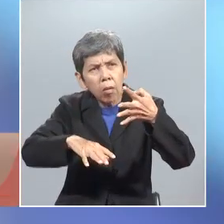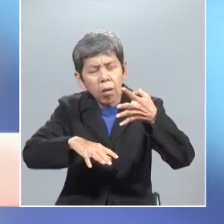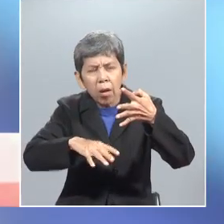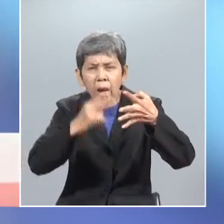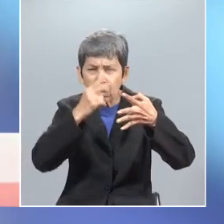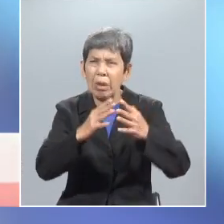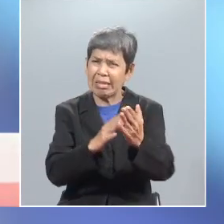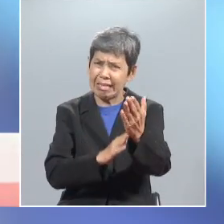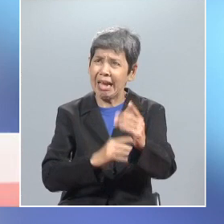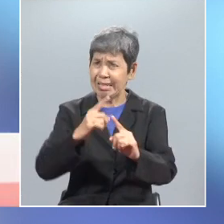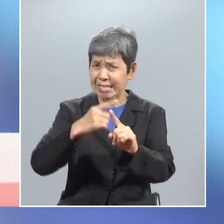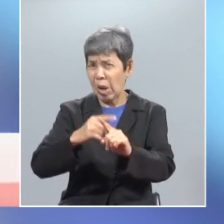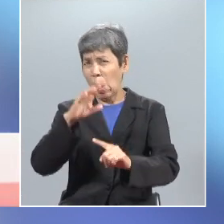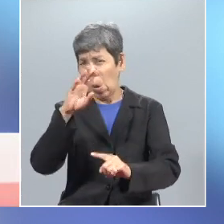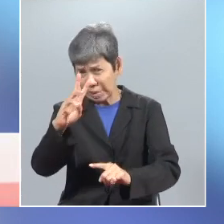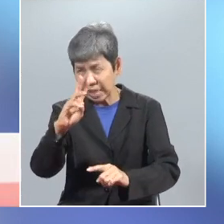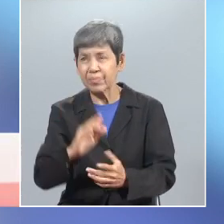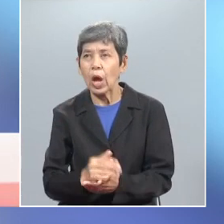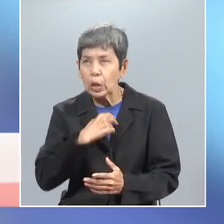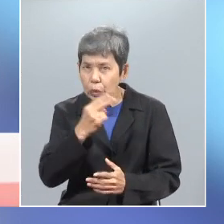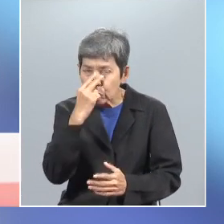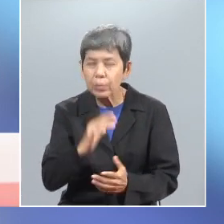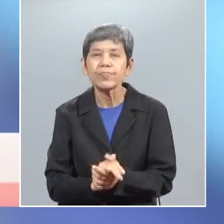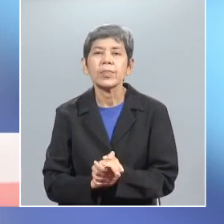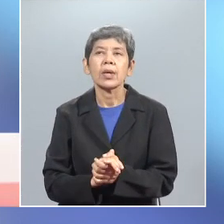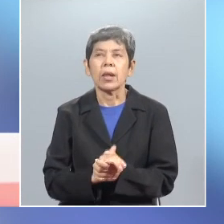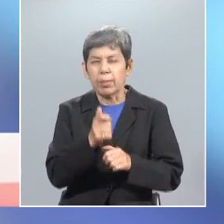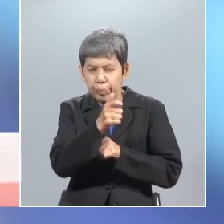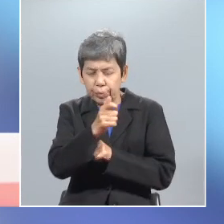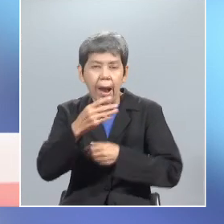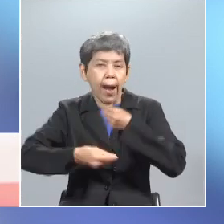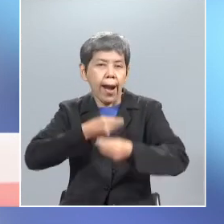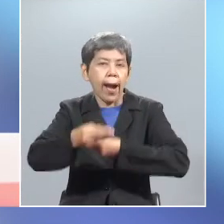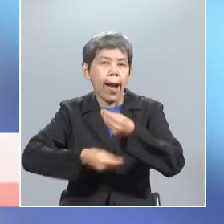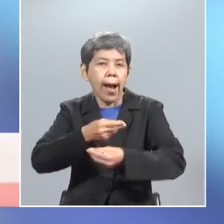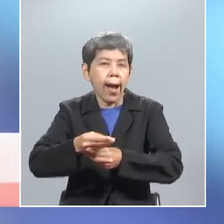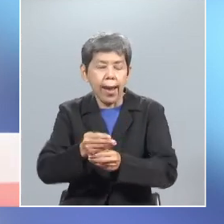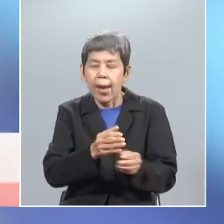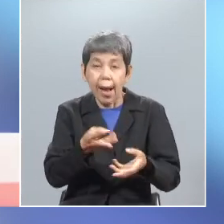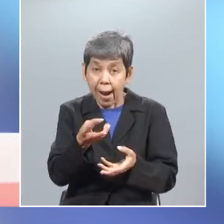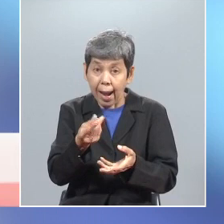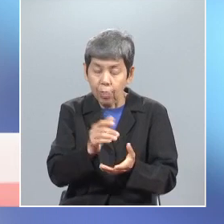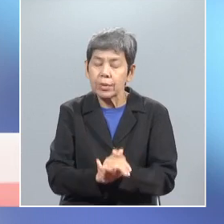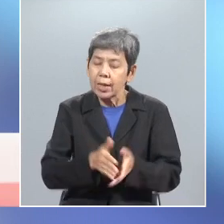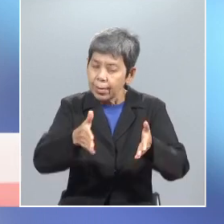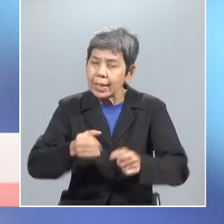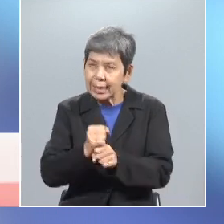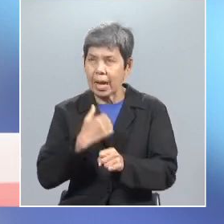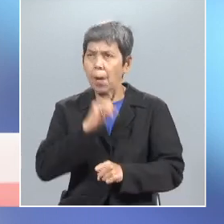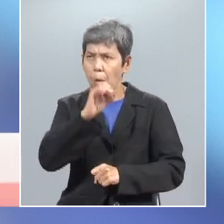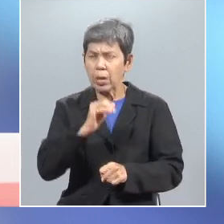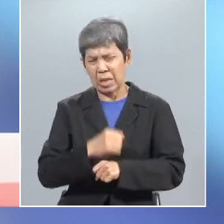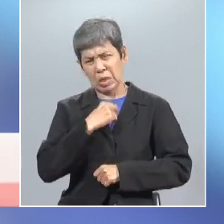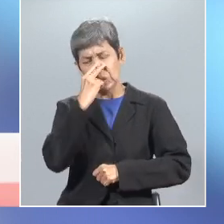บนี้นานกว่า6เดือนนี่ค่ะเจ้าของโพสต์เนี่ยเป็นแม่ค้าขายข้าวแกงคุณปาริชาติภูมาเกลียวค่ะก็บอกว่